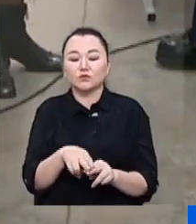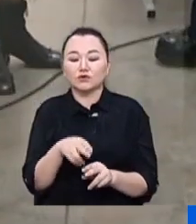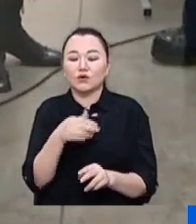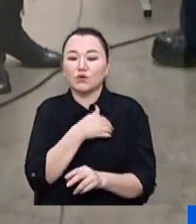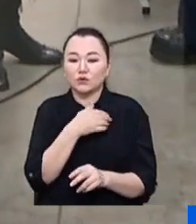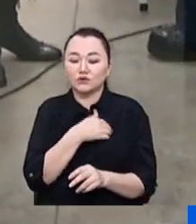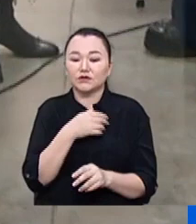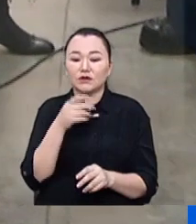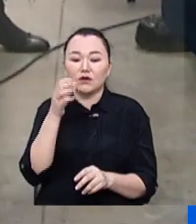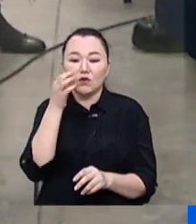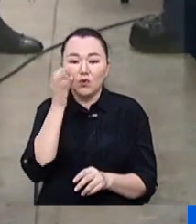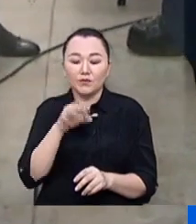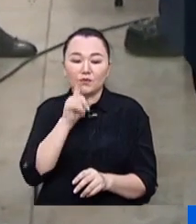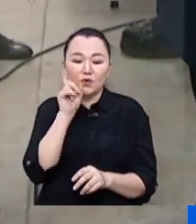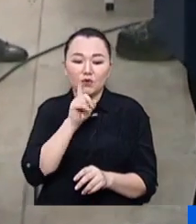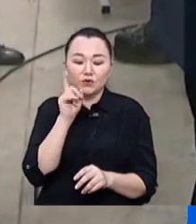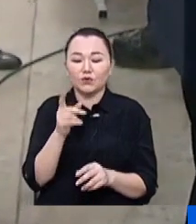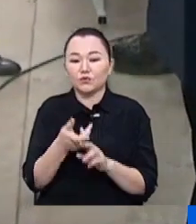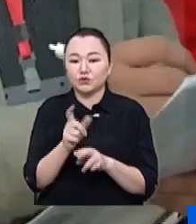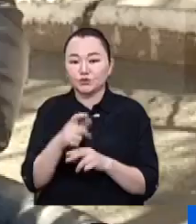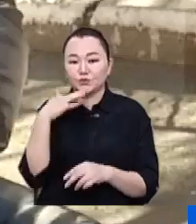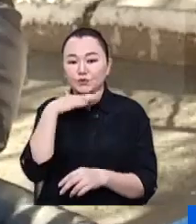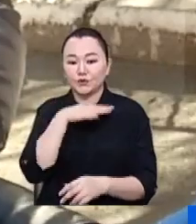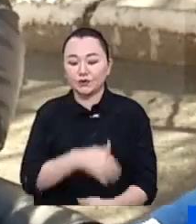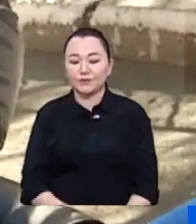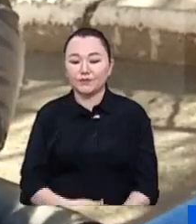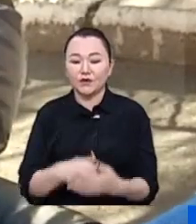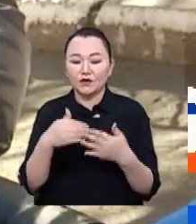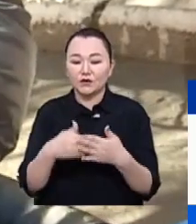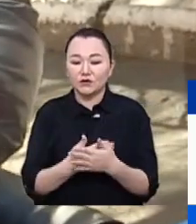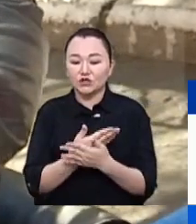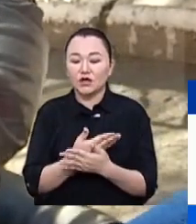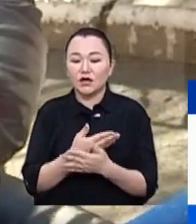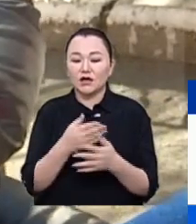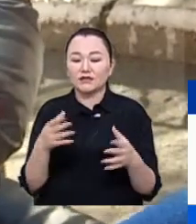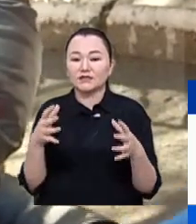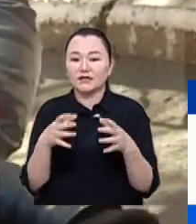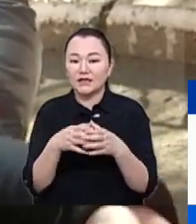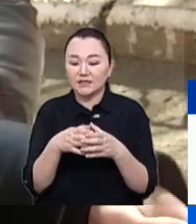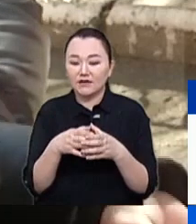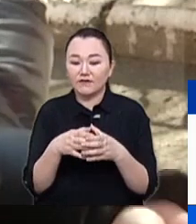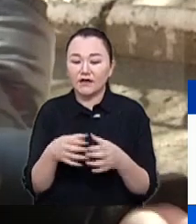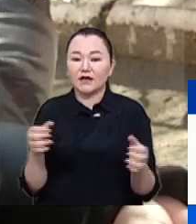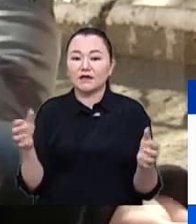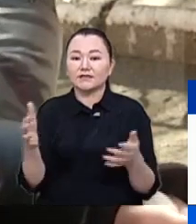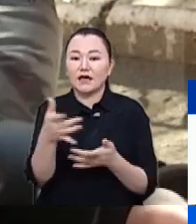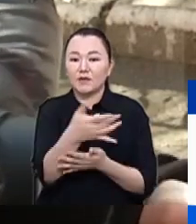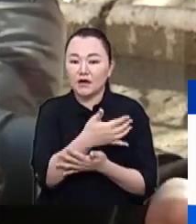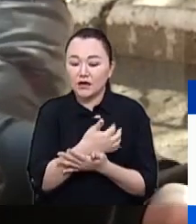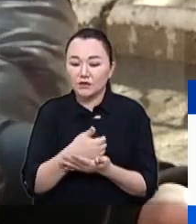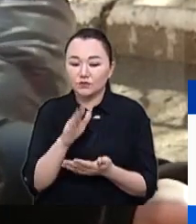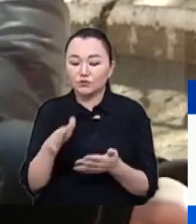сынап жатқан білікті жастар жетерлік дейді. Жаңа құрам жиналып атыр.